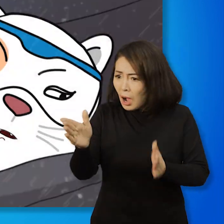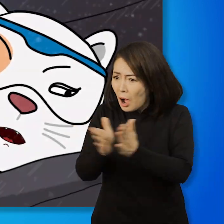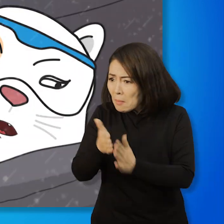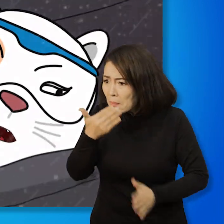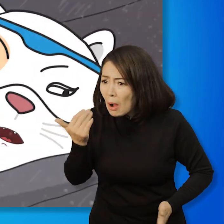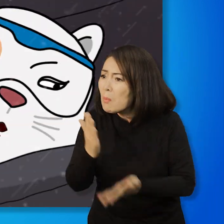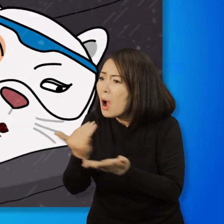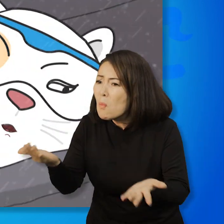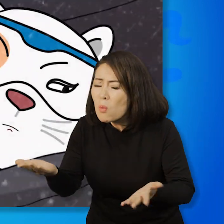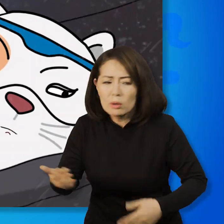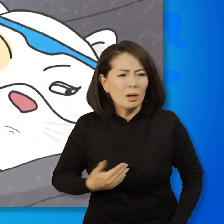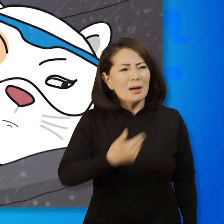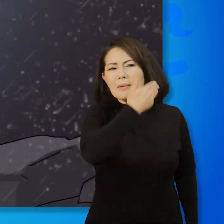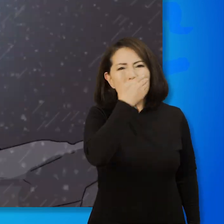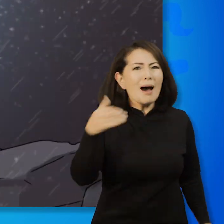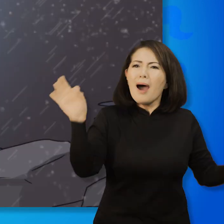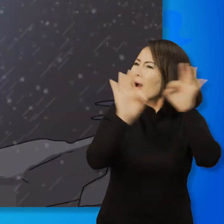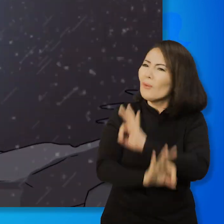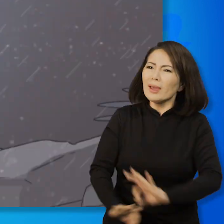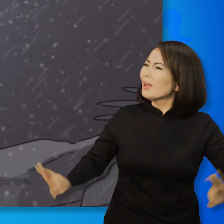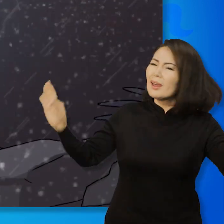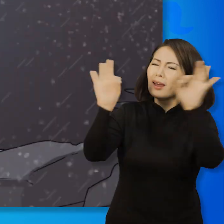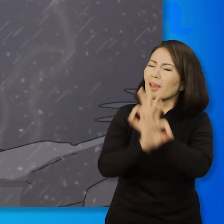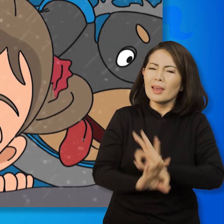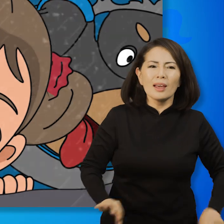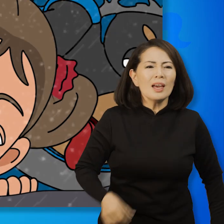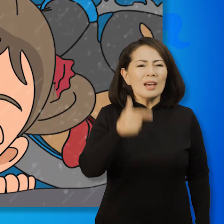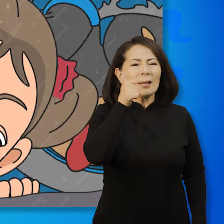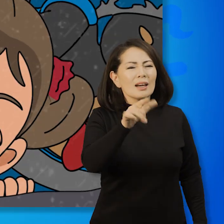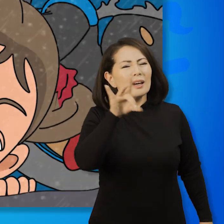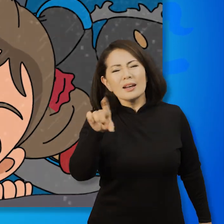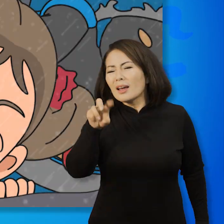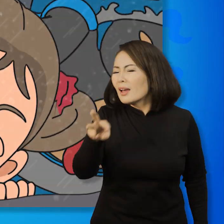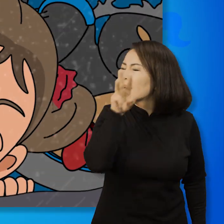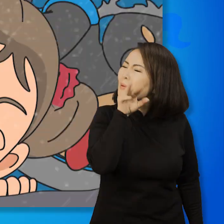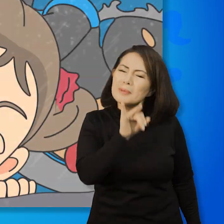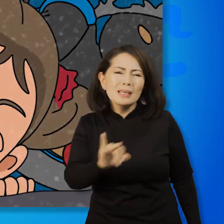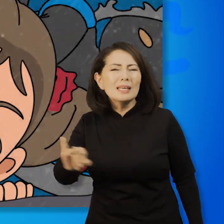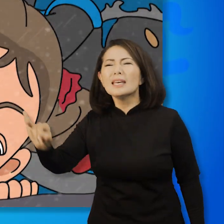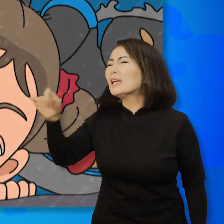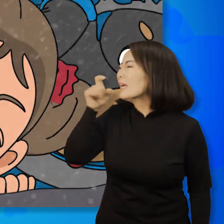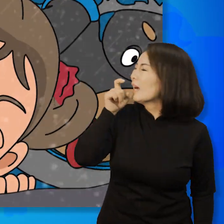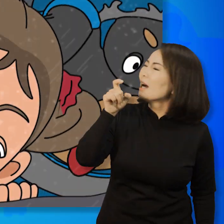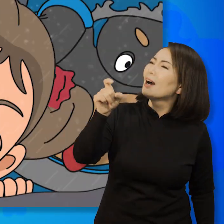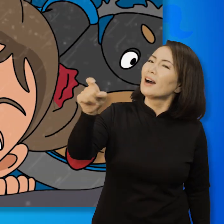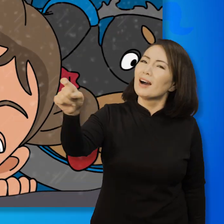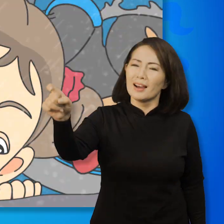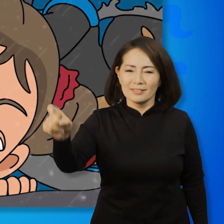Чамтай байхгүй юм уу? Байхгүй байна. Грэми!